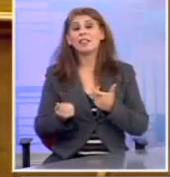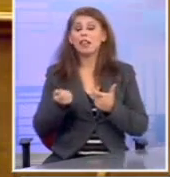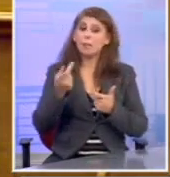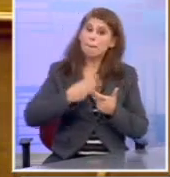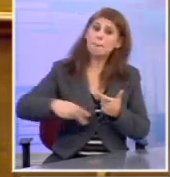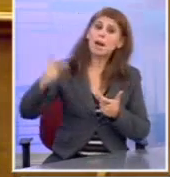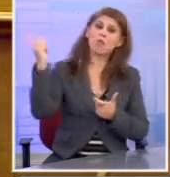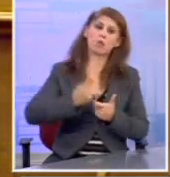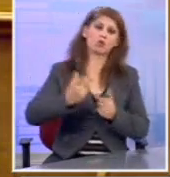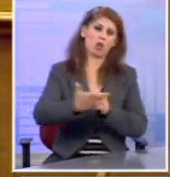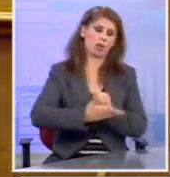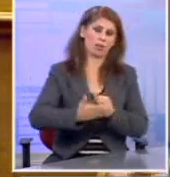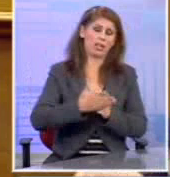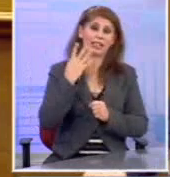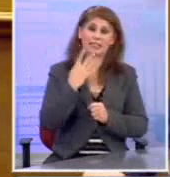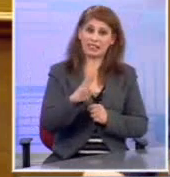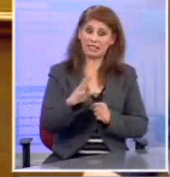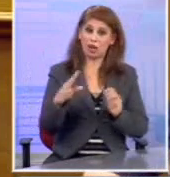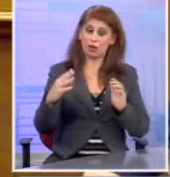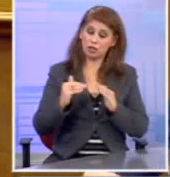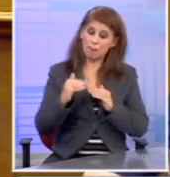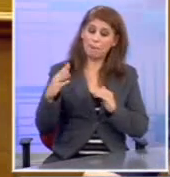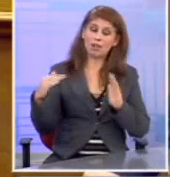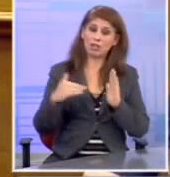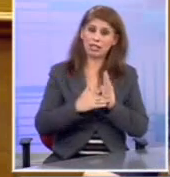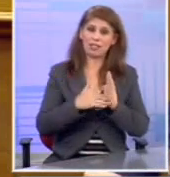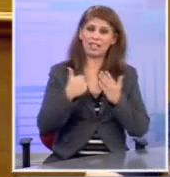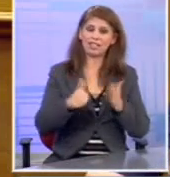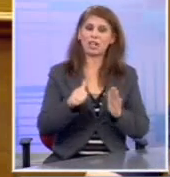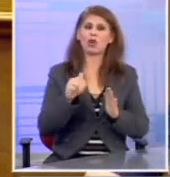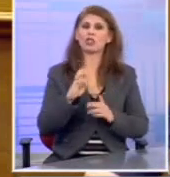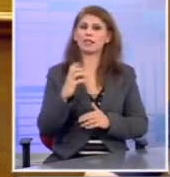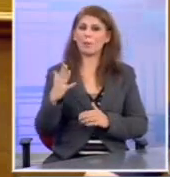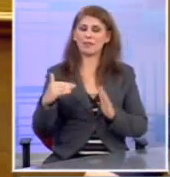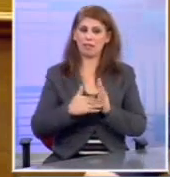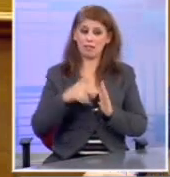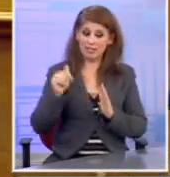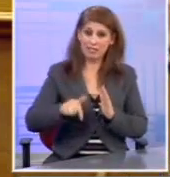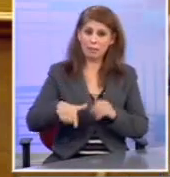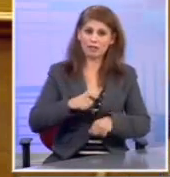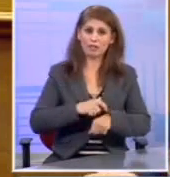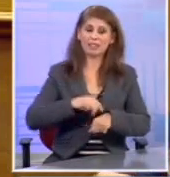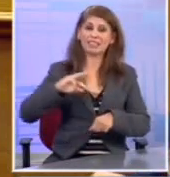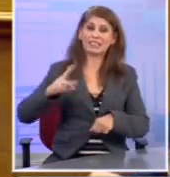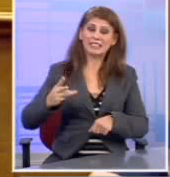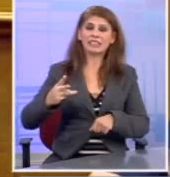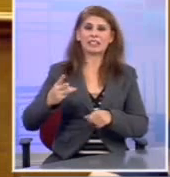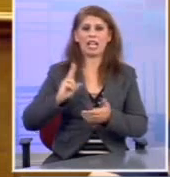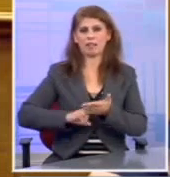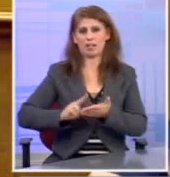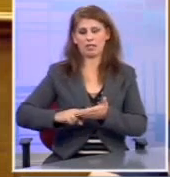αγροτών. Οι 400 και πλέον χιλιάδες σε σύνολο 645.000 που σήμερα βρίσκονται στην τρίτη ασφαλιστική